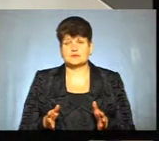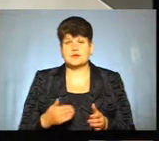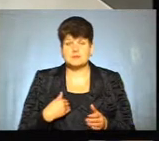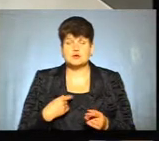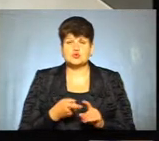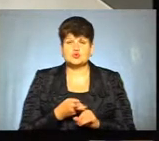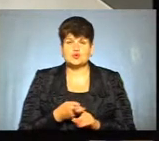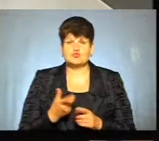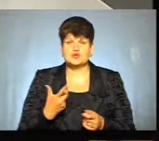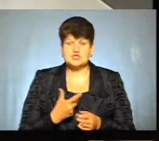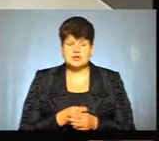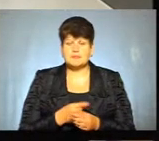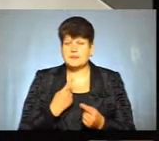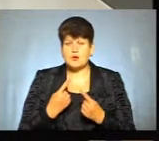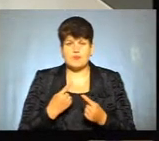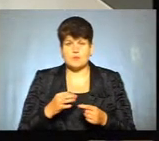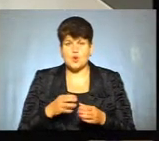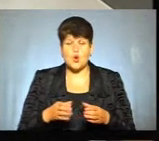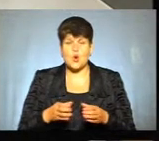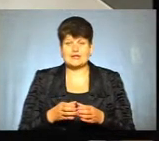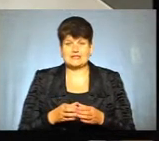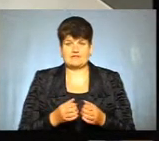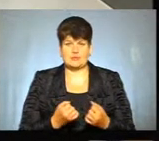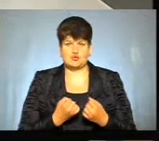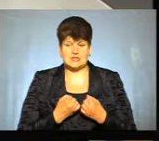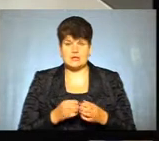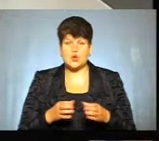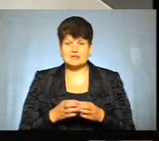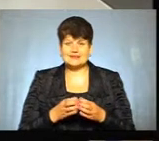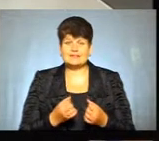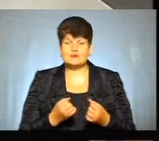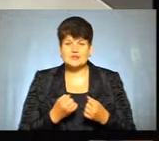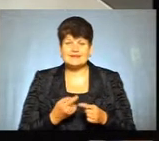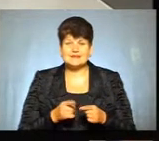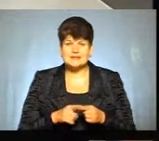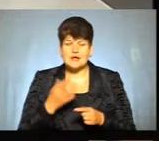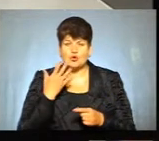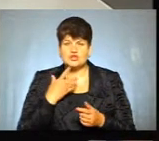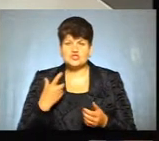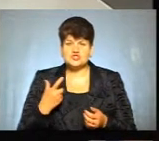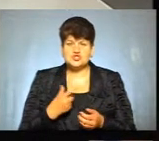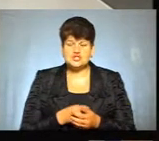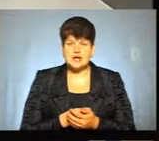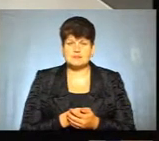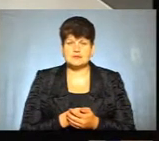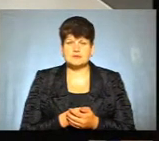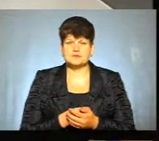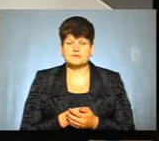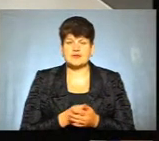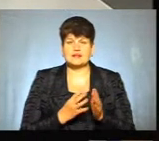стосовно щеплень проти грипу не говоримо про колективний імунітет, бо колективний імунітет – це коли щеплення,